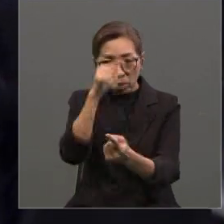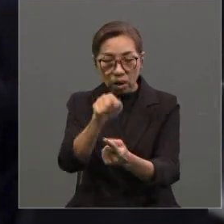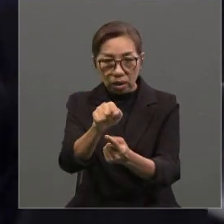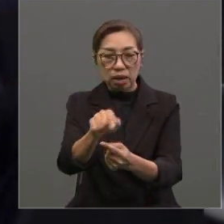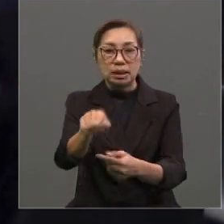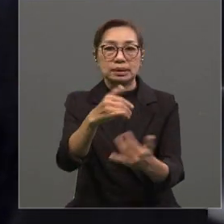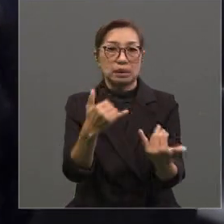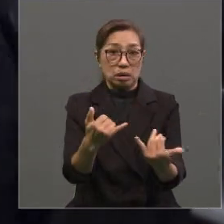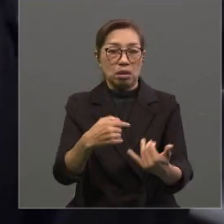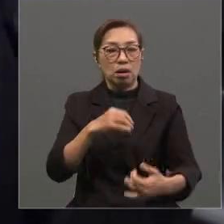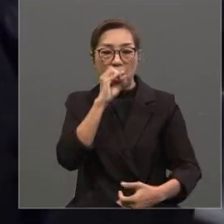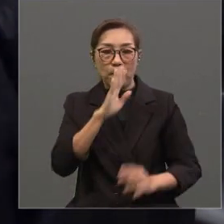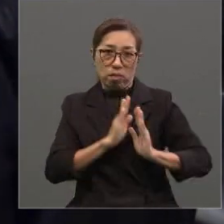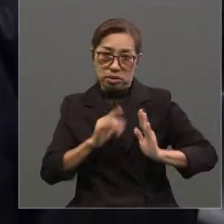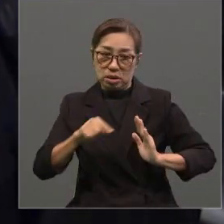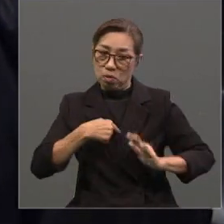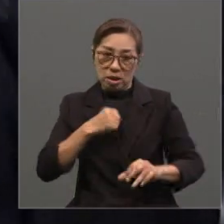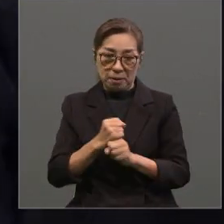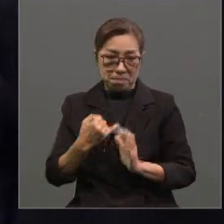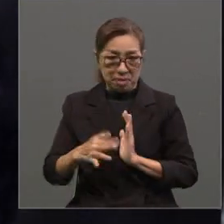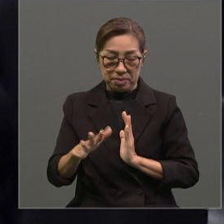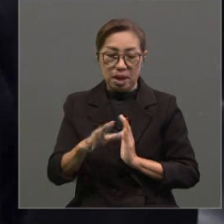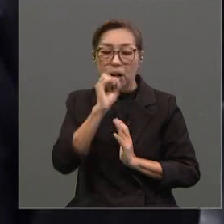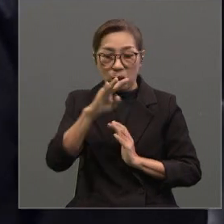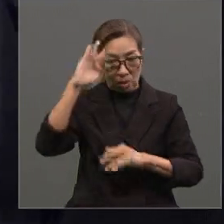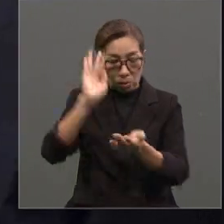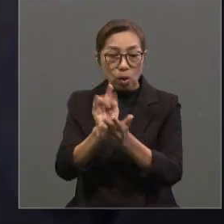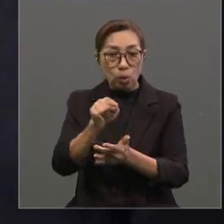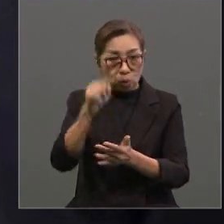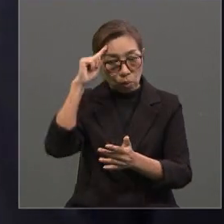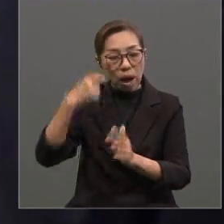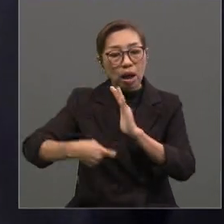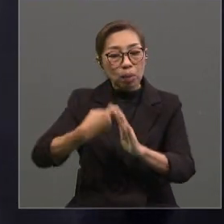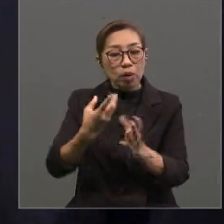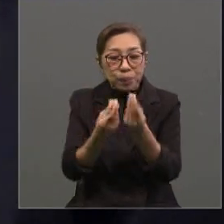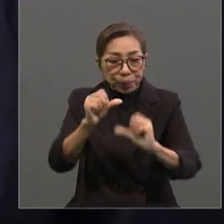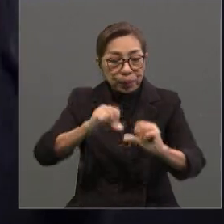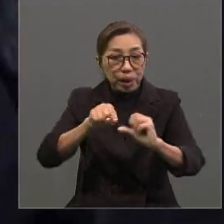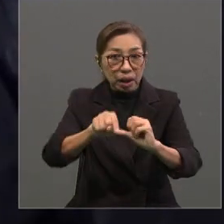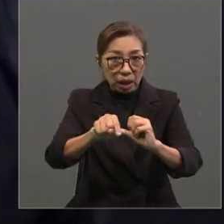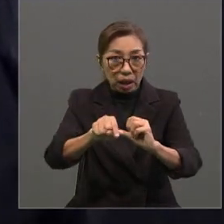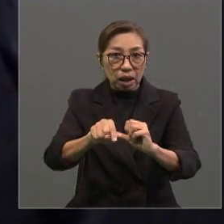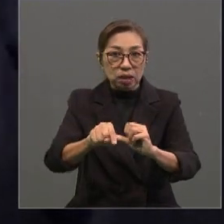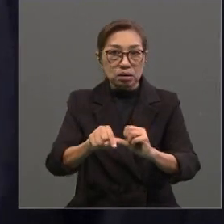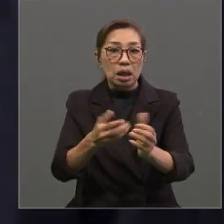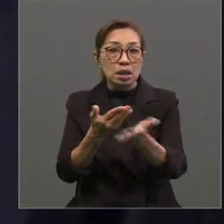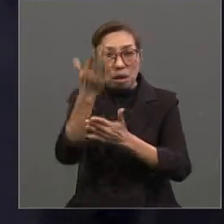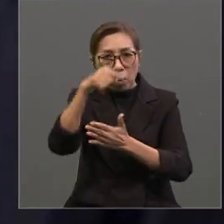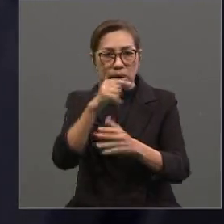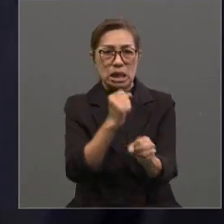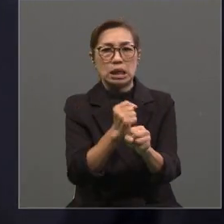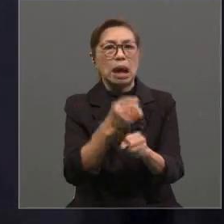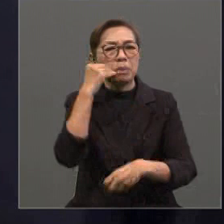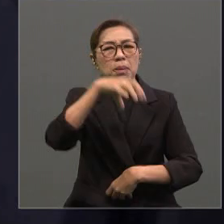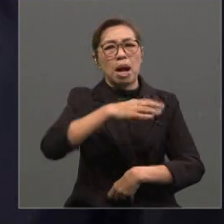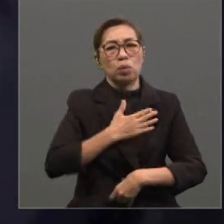แสดงความบริสุทธิ์ใจพร้อมทั้งจะแจ้งให้พนักงานสอบสวนทราบถึงวัตถุประสงค์ที่ไม่ได้นำไปใช้อย่างอื่นส่วนจะมี